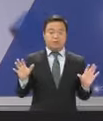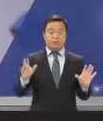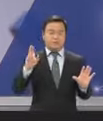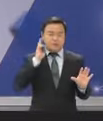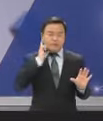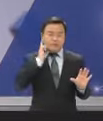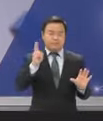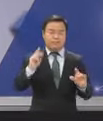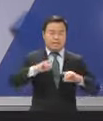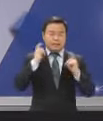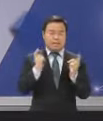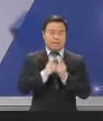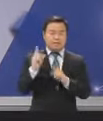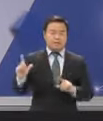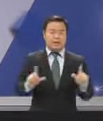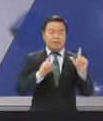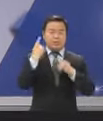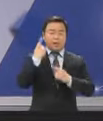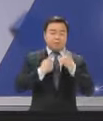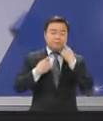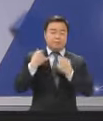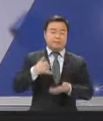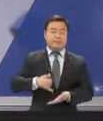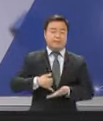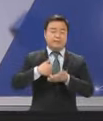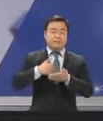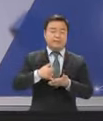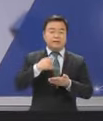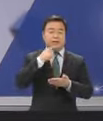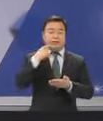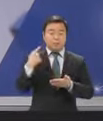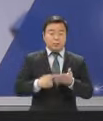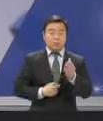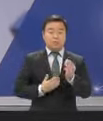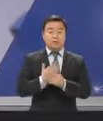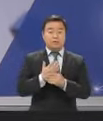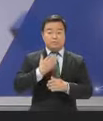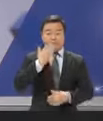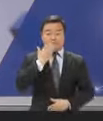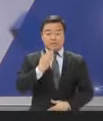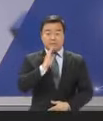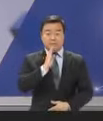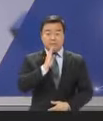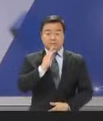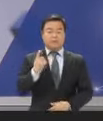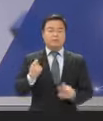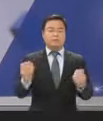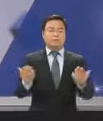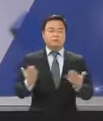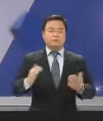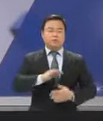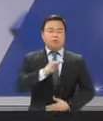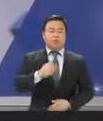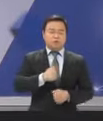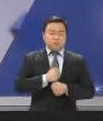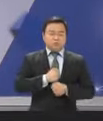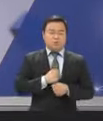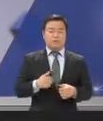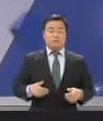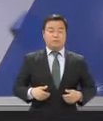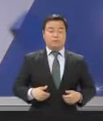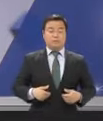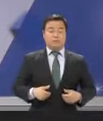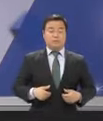사생활의 피해와 인격 적인 어떤 피해를 당하고 있는 것이기 때문에 이런 일들은 우리가 좀 주의할 필요가 있습니다. 자, 그런데